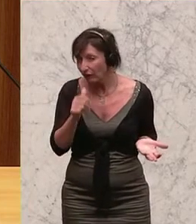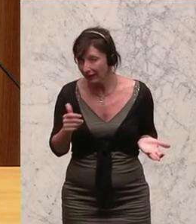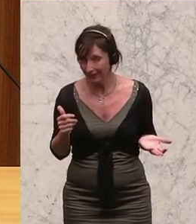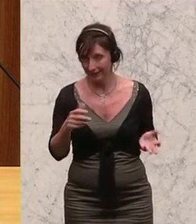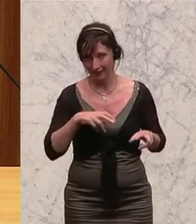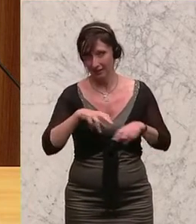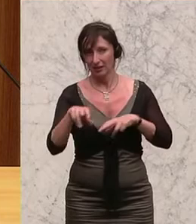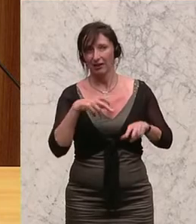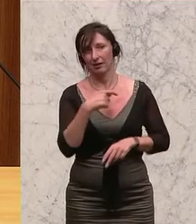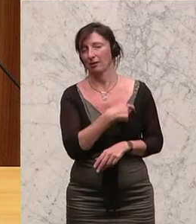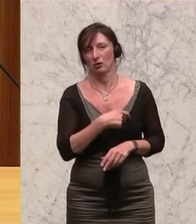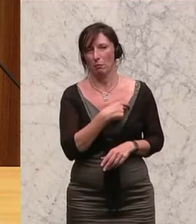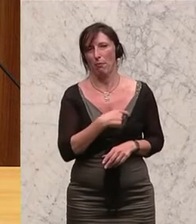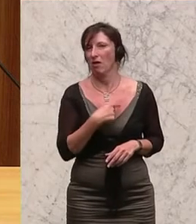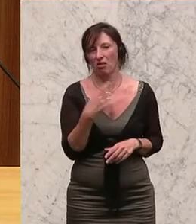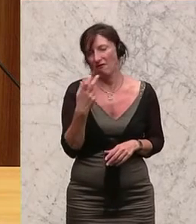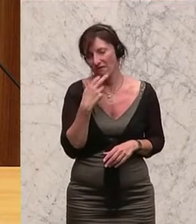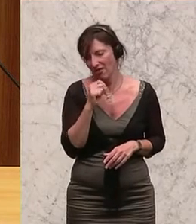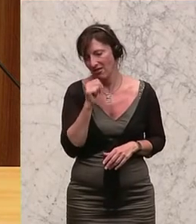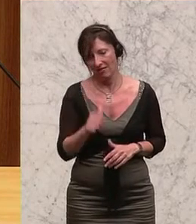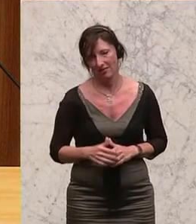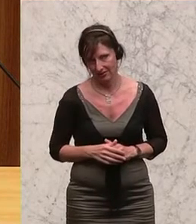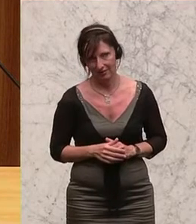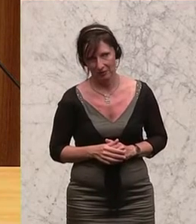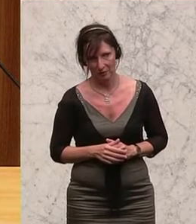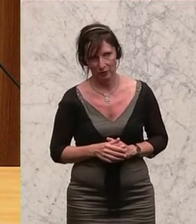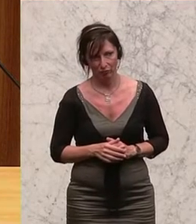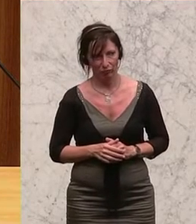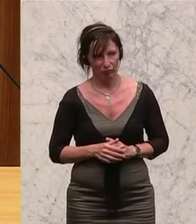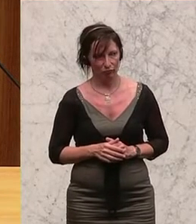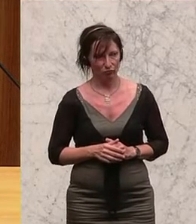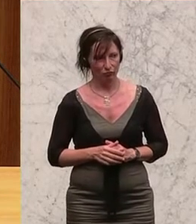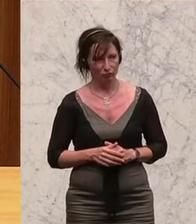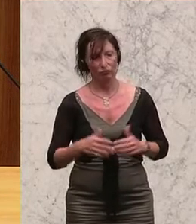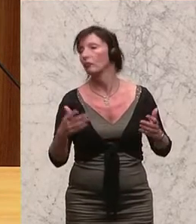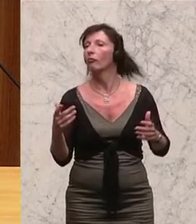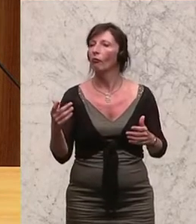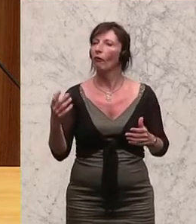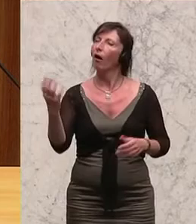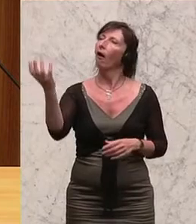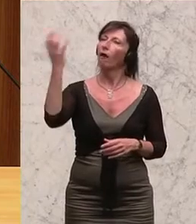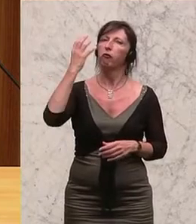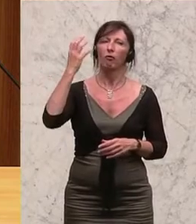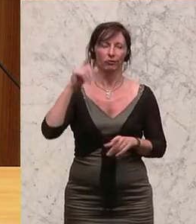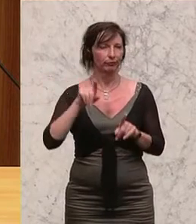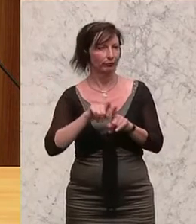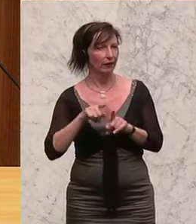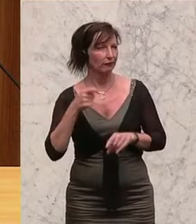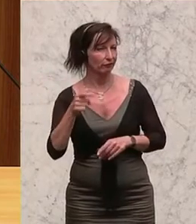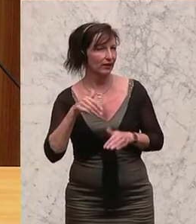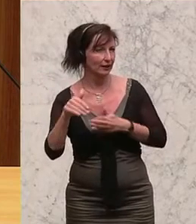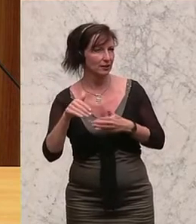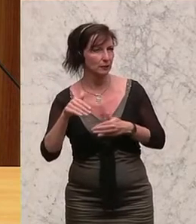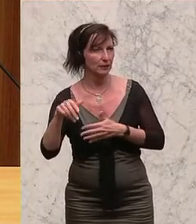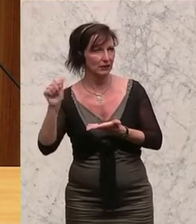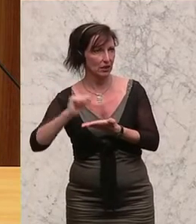wozu die Regierungsparteien bereit sind. Uns wird vorgeworfen, auch in der Presse vom Herrn